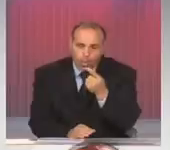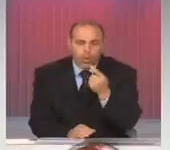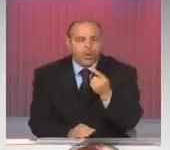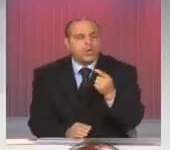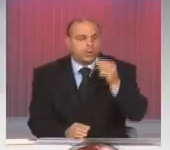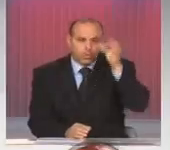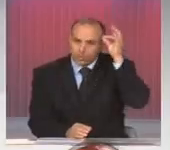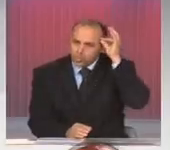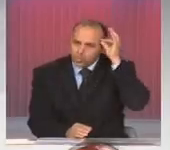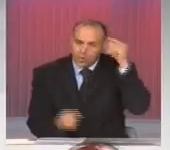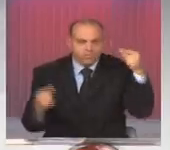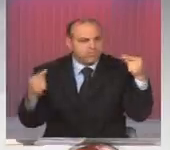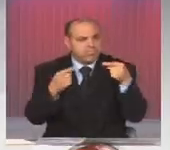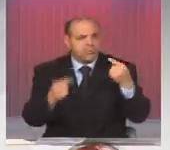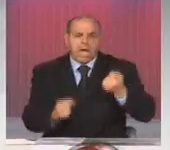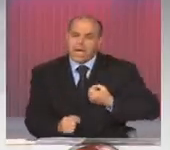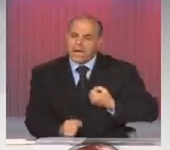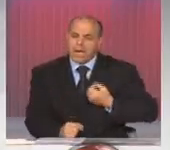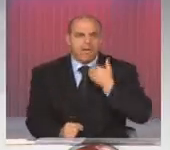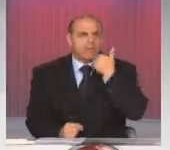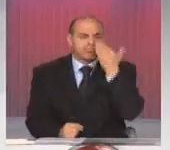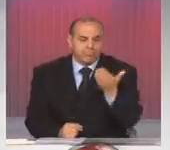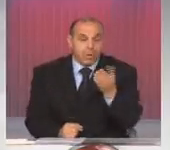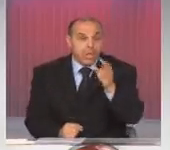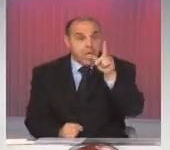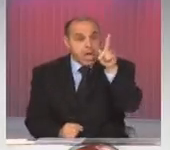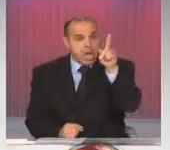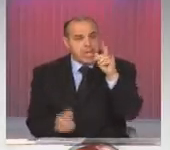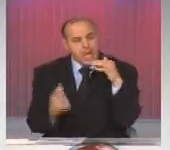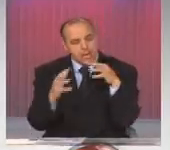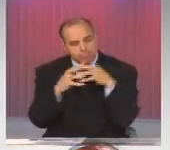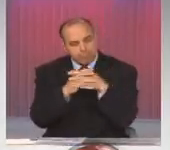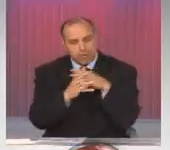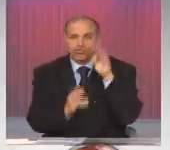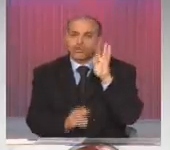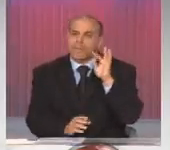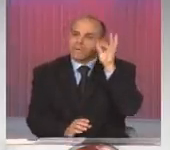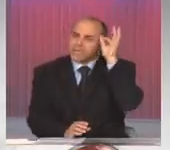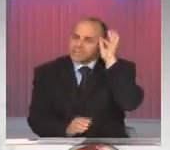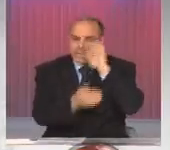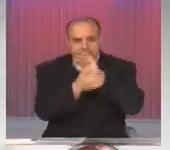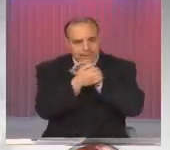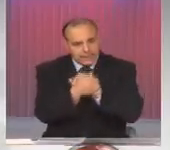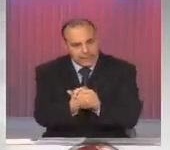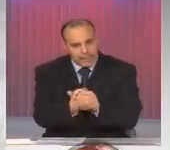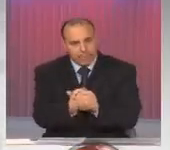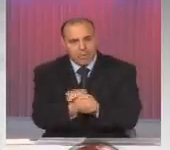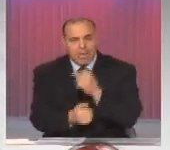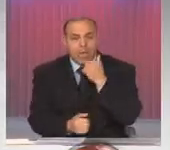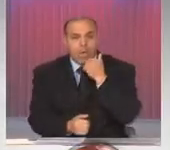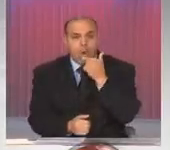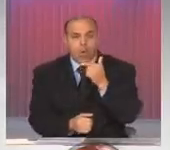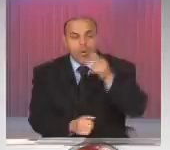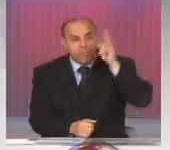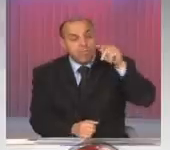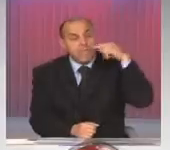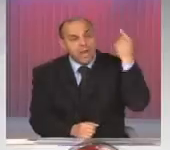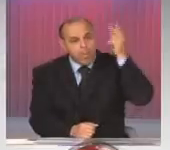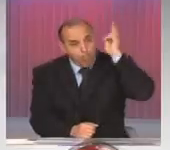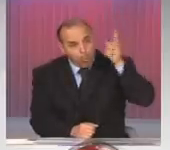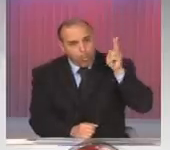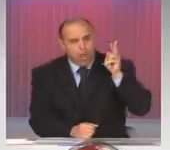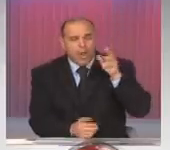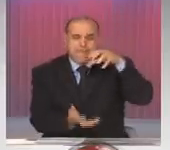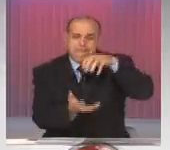تنديد تونس بهذا العمل الإرهابي الجبان وتضامنها مع الشعب الفرنسي الصديق. كما تتالت الإدانات الدولية للهجوم